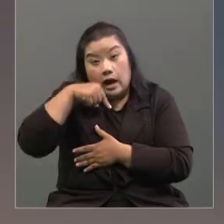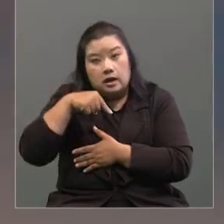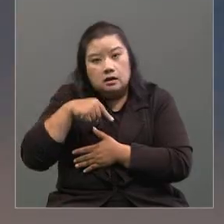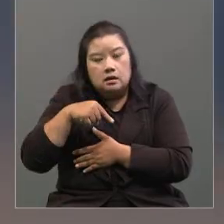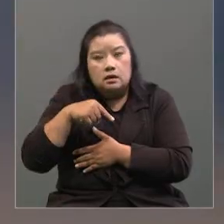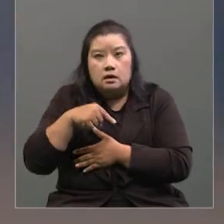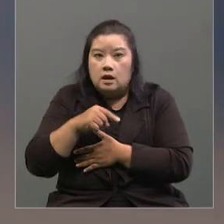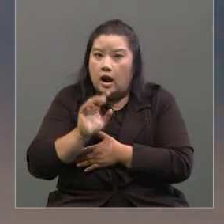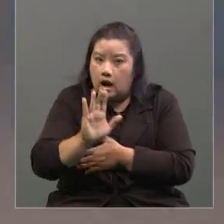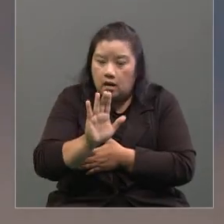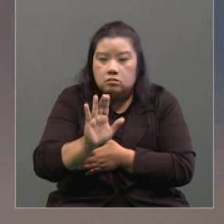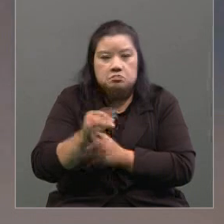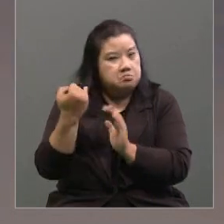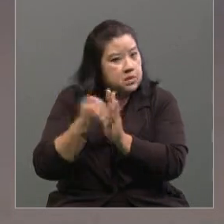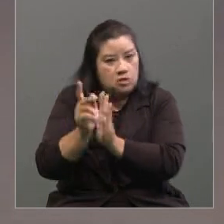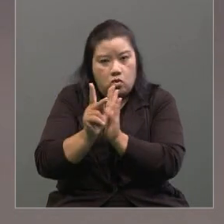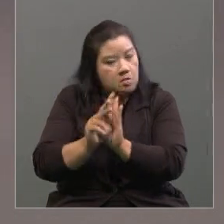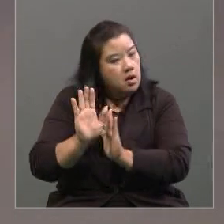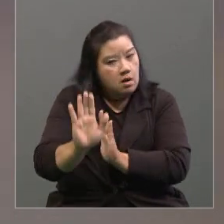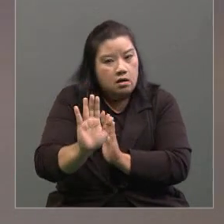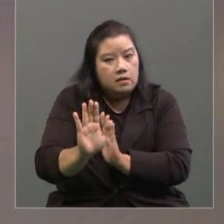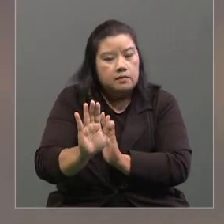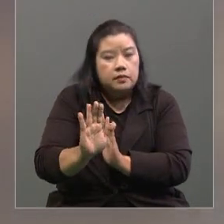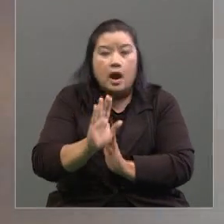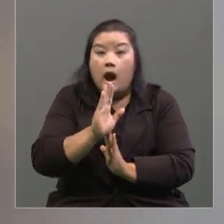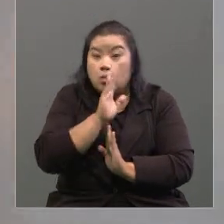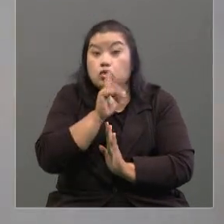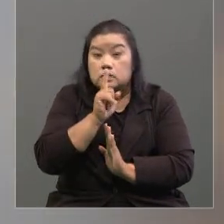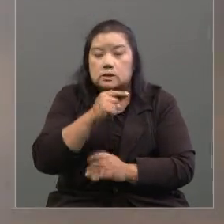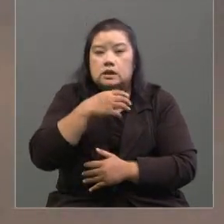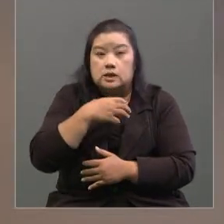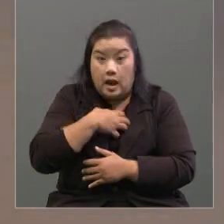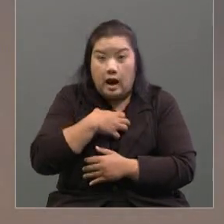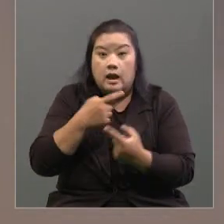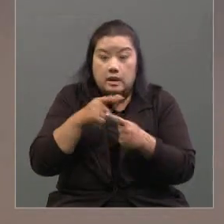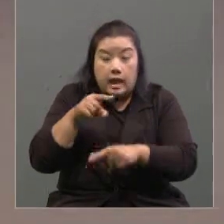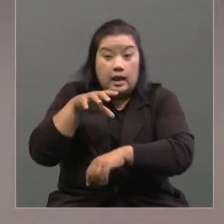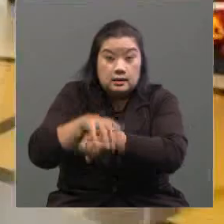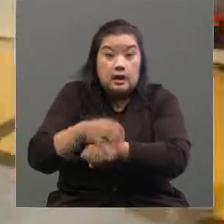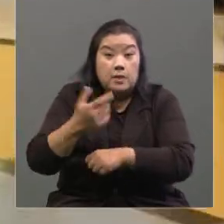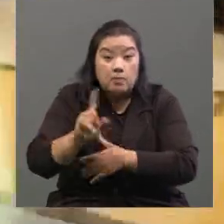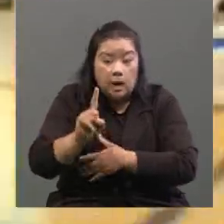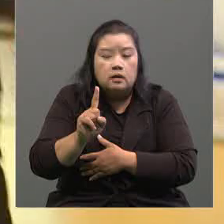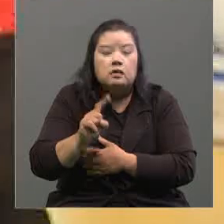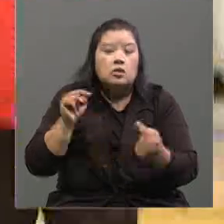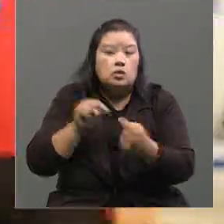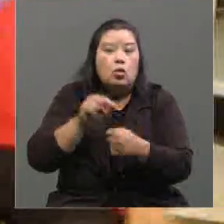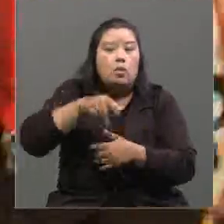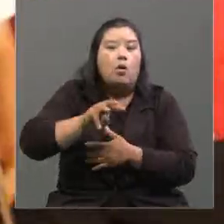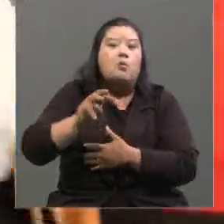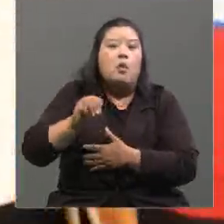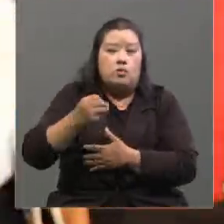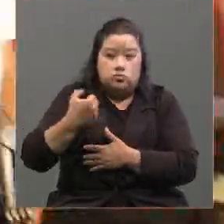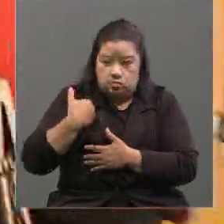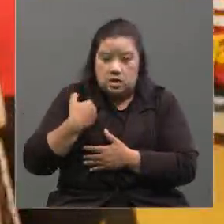ขอทานได้เนื่องจากผิดกฎหมายอย่างชัดเจนหากจับกุมตัวขอทานได้แล้วเนี่ยกระทรวงพม.เขาจะมีบทบาทเข้าไปดำเนินการ